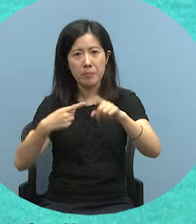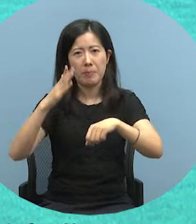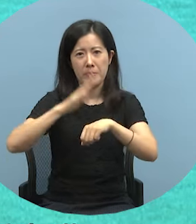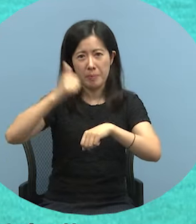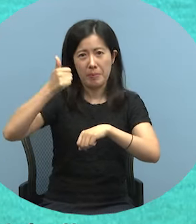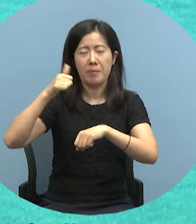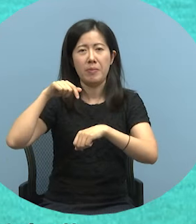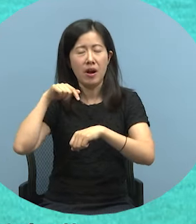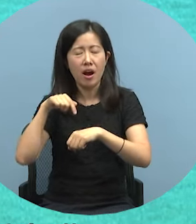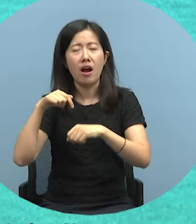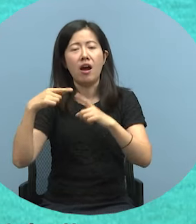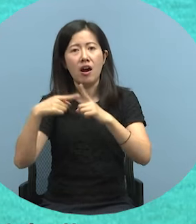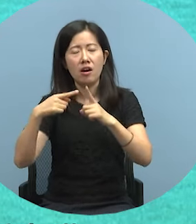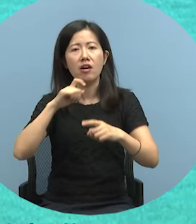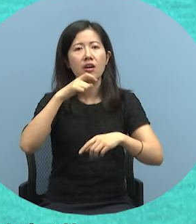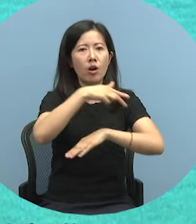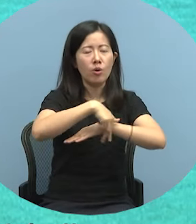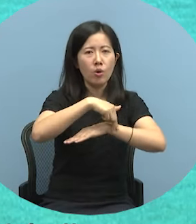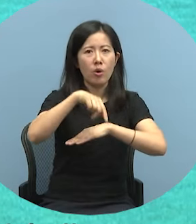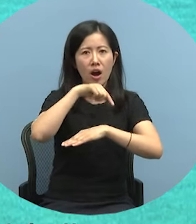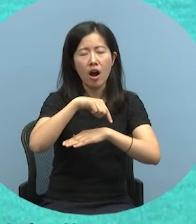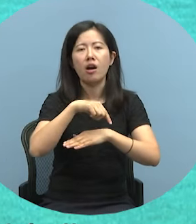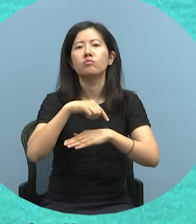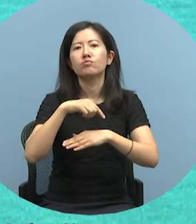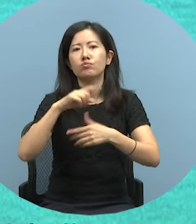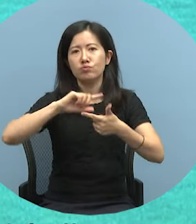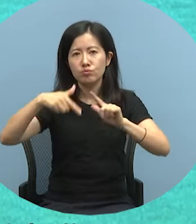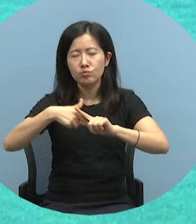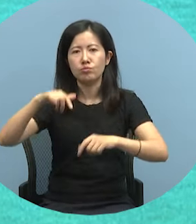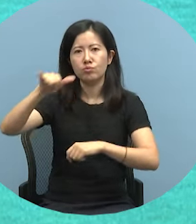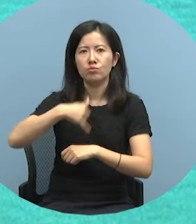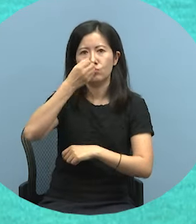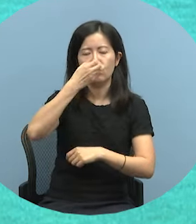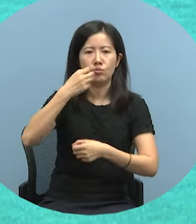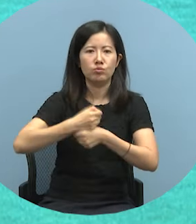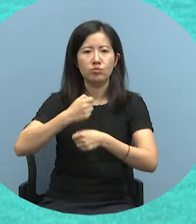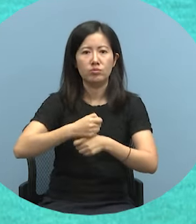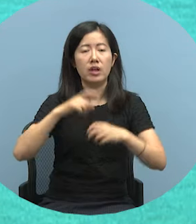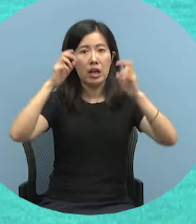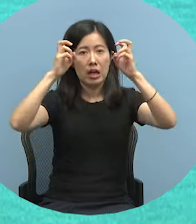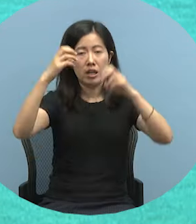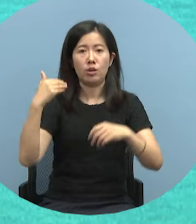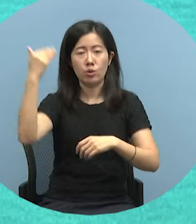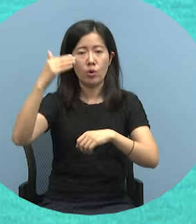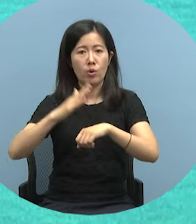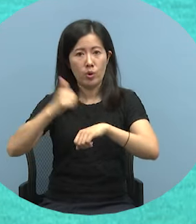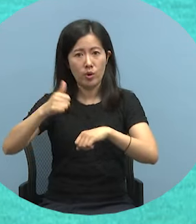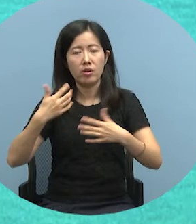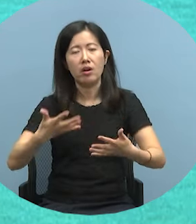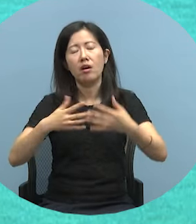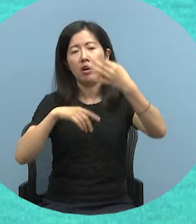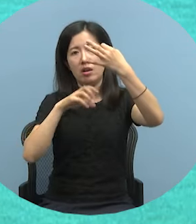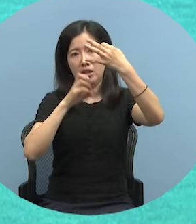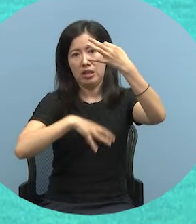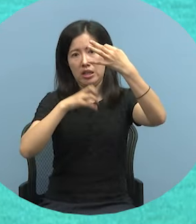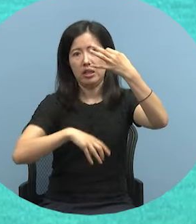才經各的人才計劃來到香港，其中高才通截至今年三月底